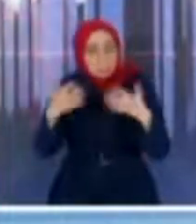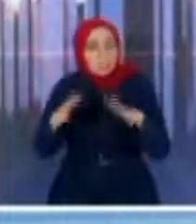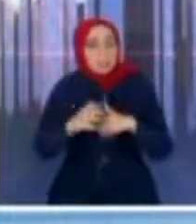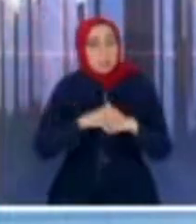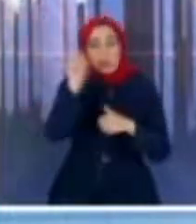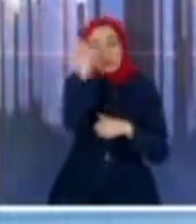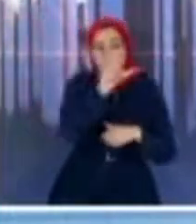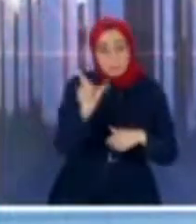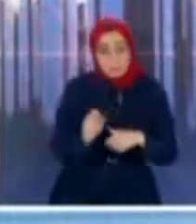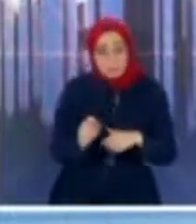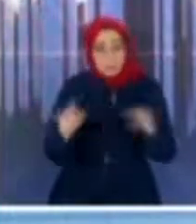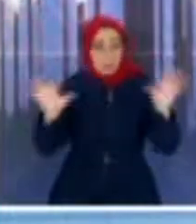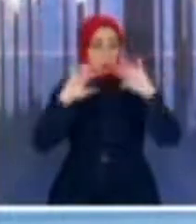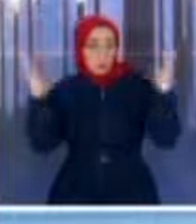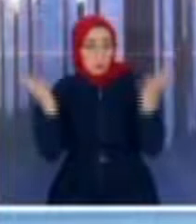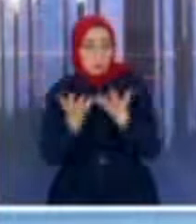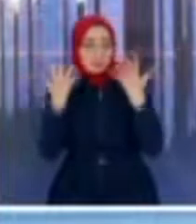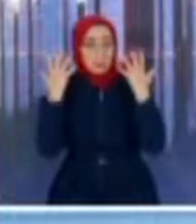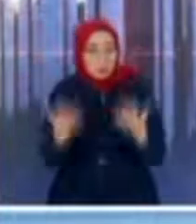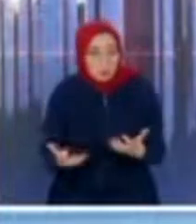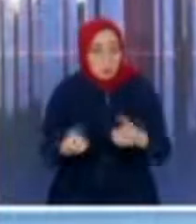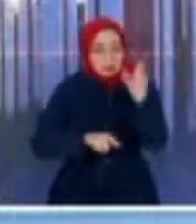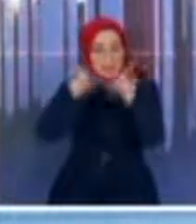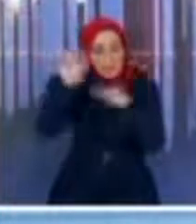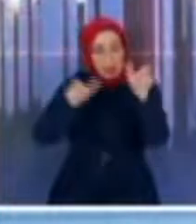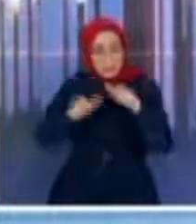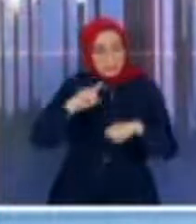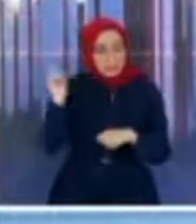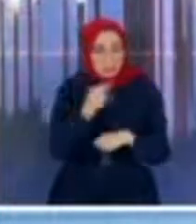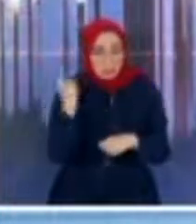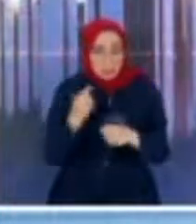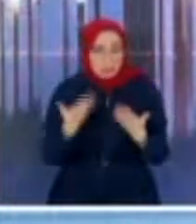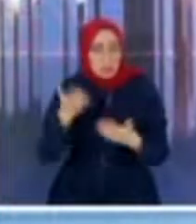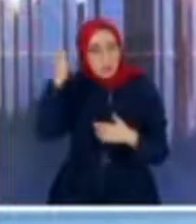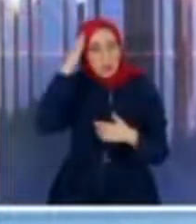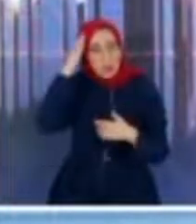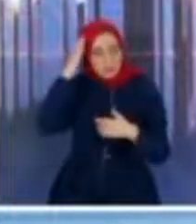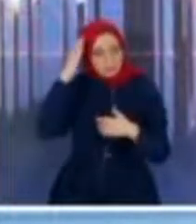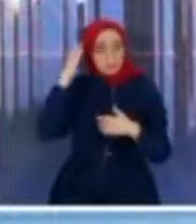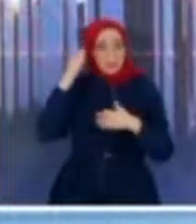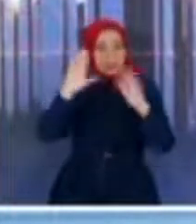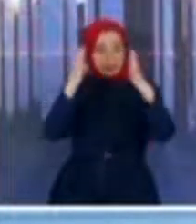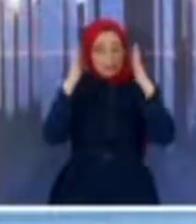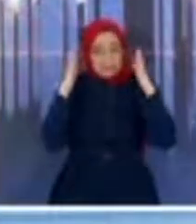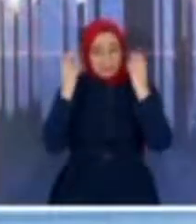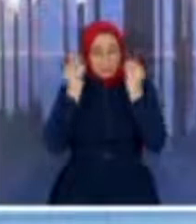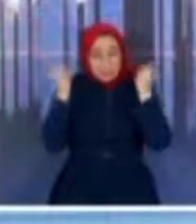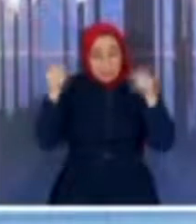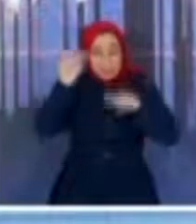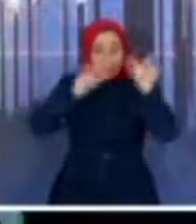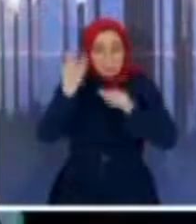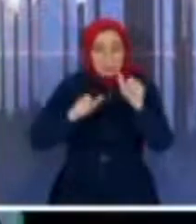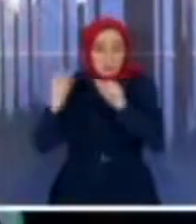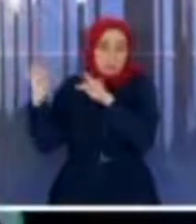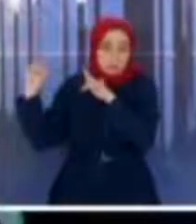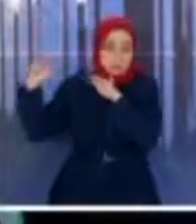الوطني احنا باش نحاولوا نوصلوا لبرشا عباد كما تعرفوا توا السياحه الايكولوجيه ولات برشا عباد دي روندونور